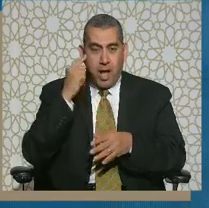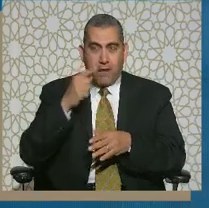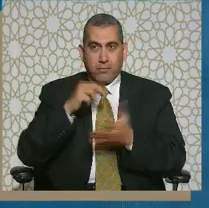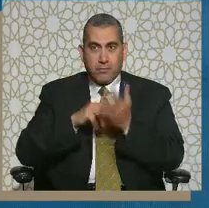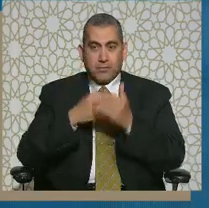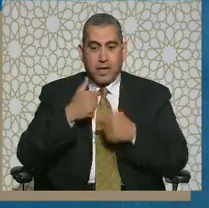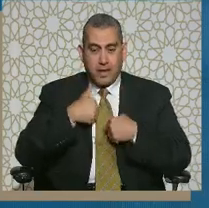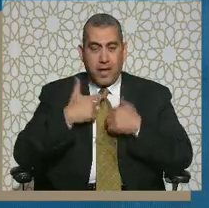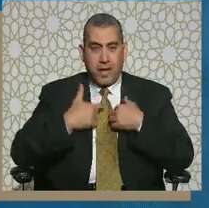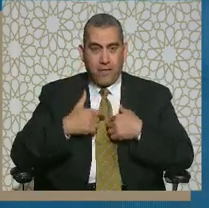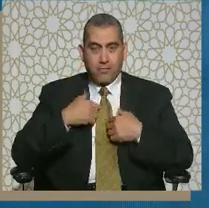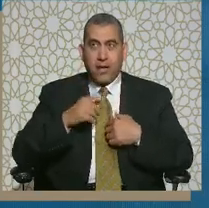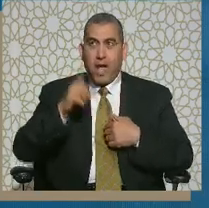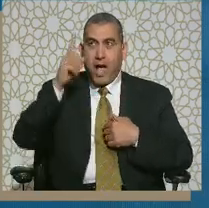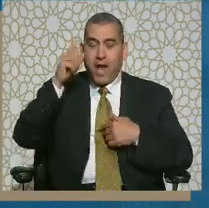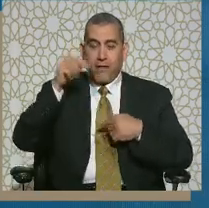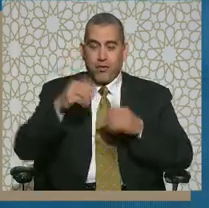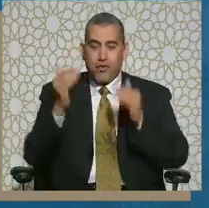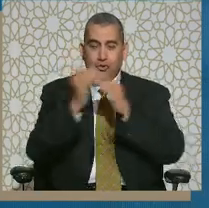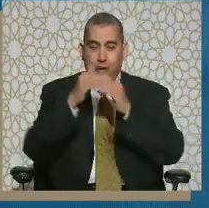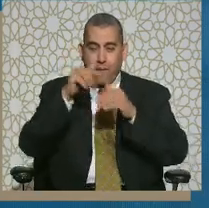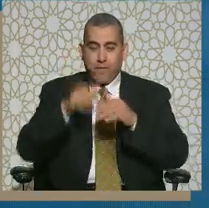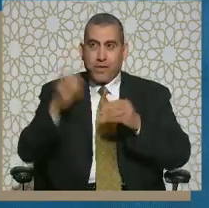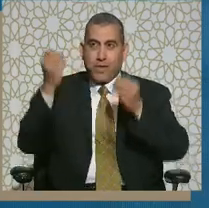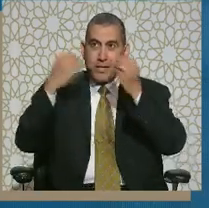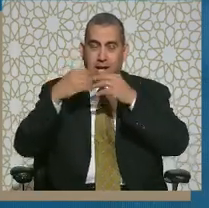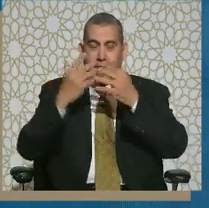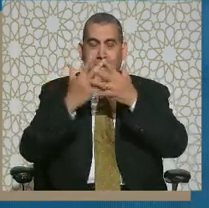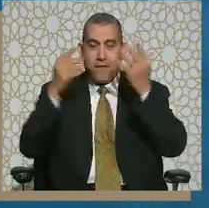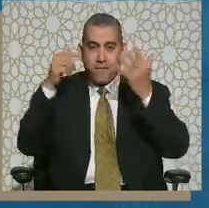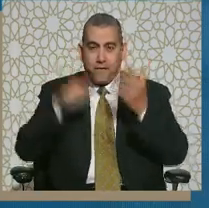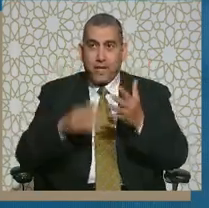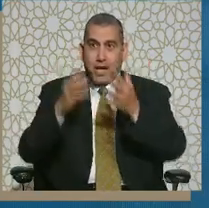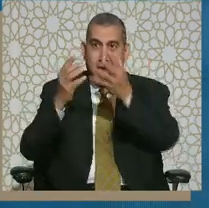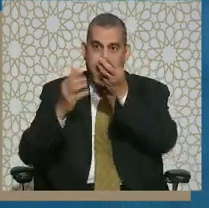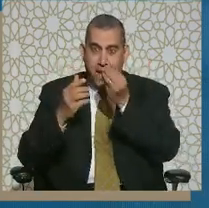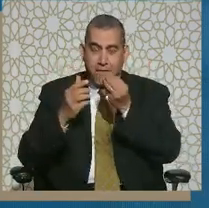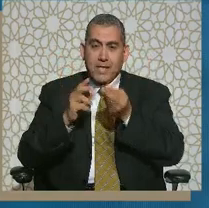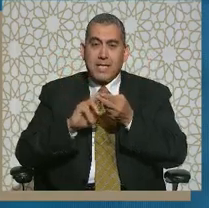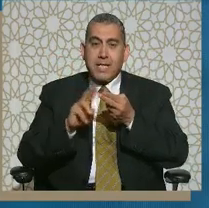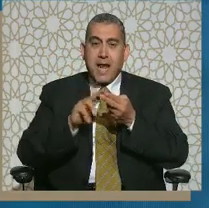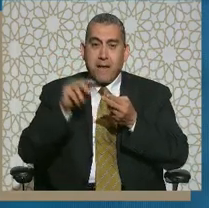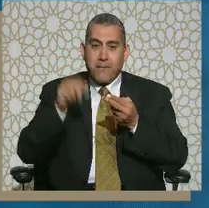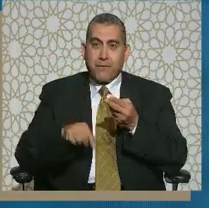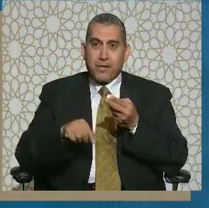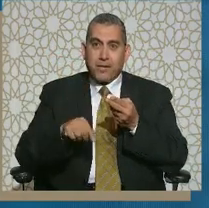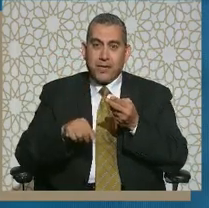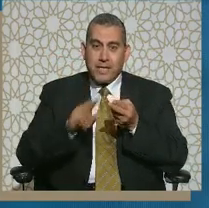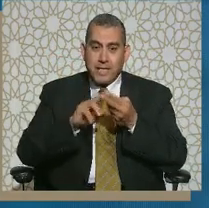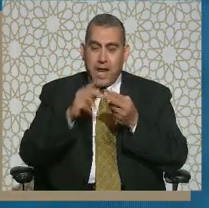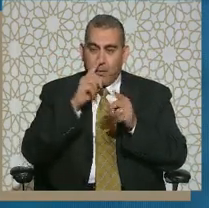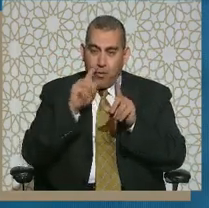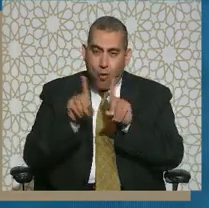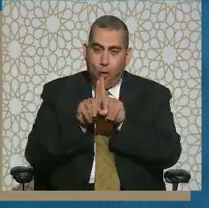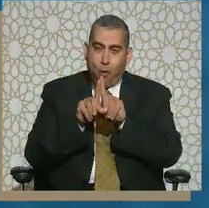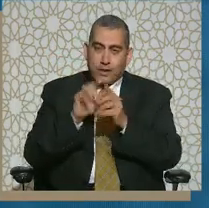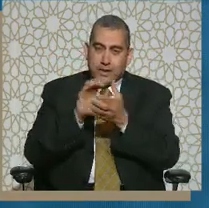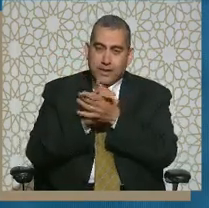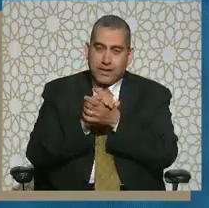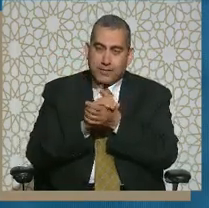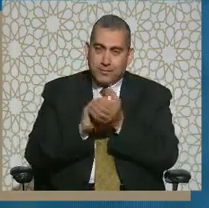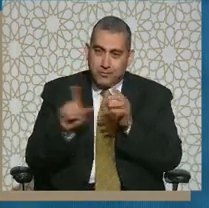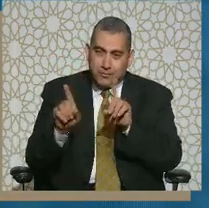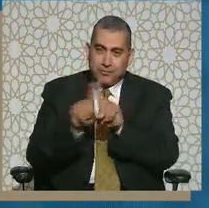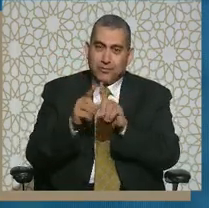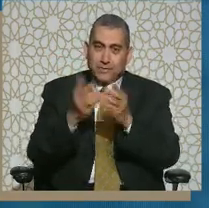الا ان لله في ايام دهركم لنفحات ففي نفحه اسمها سلام سلام الانس تعالوا نتعرض